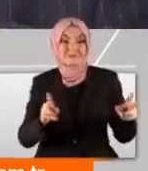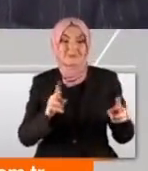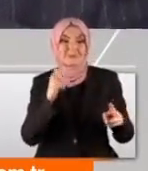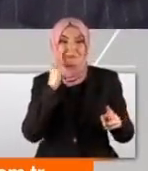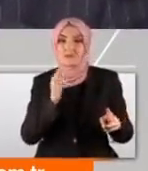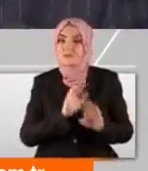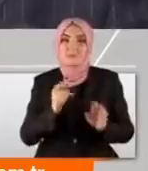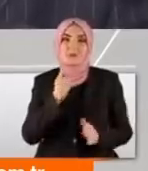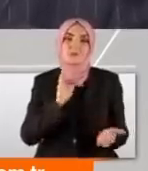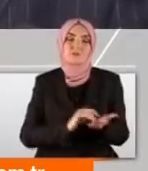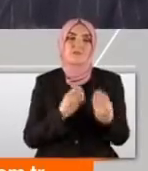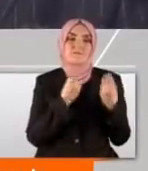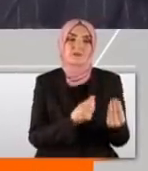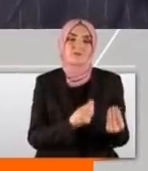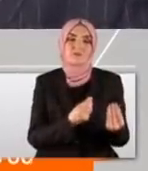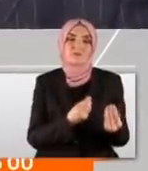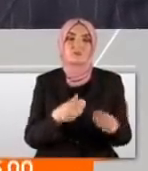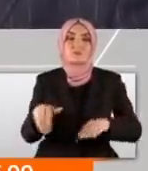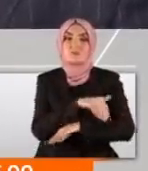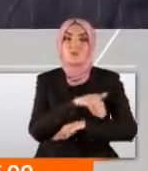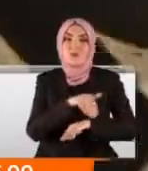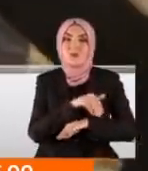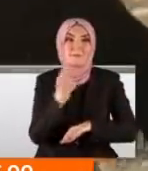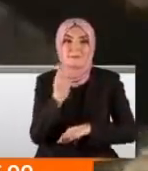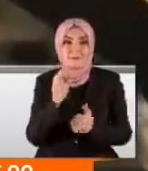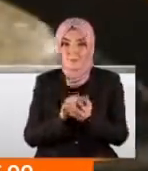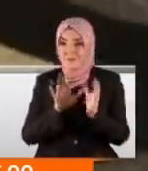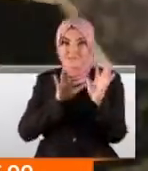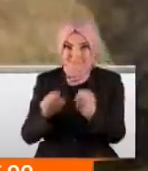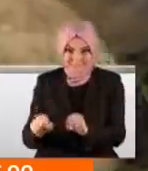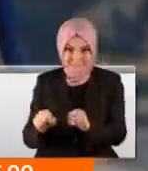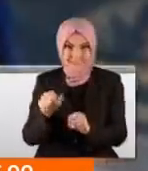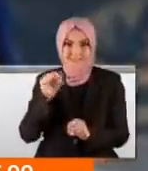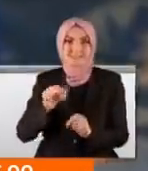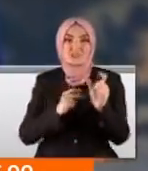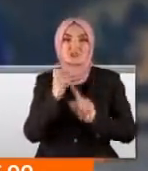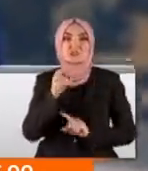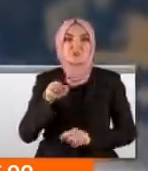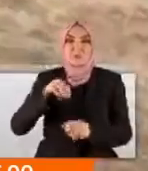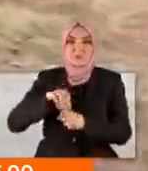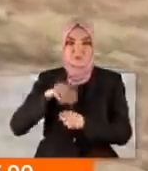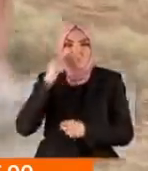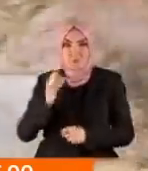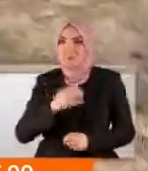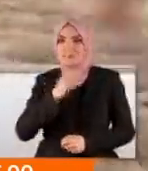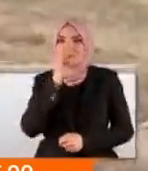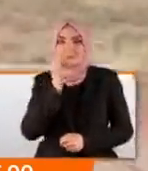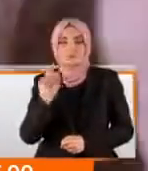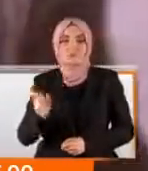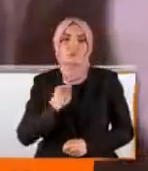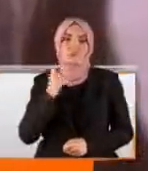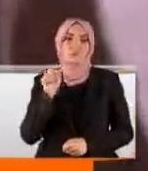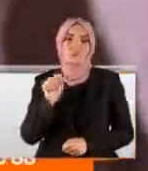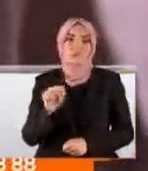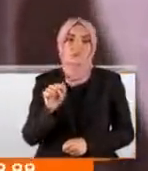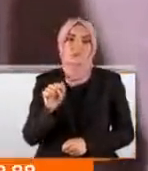köpek yakalandığı zaman onun çipinden kime ait olduğunu öğreneceğiz. Saldırgan tür köpekleri sokağa terk etmenin cezası ise daha büyük.